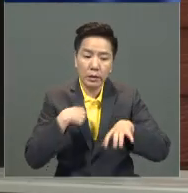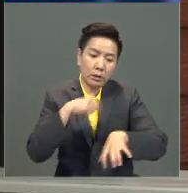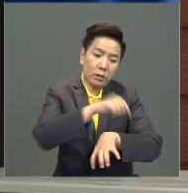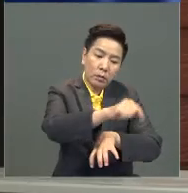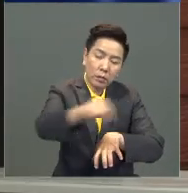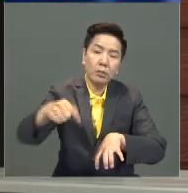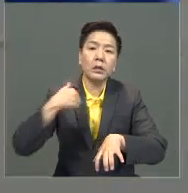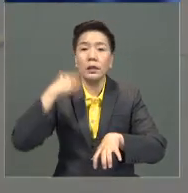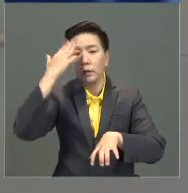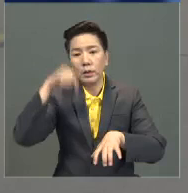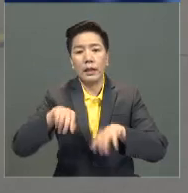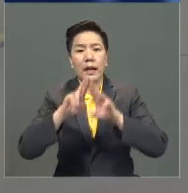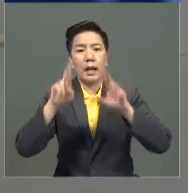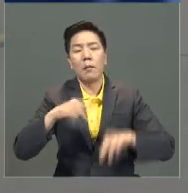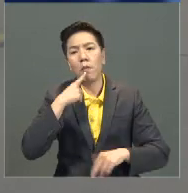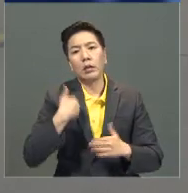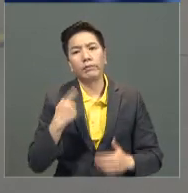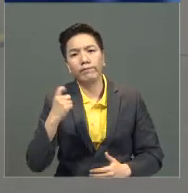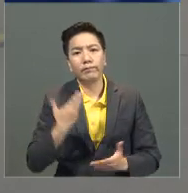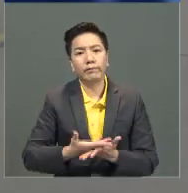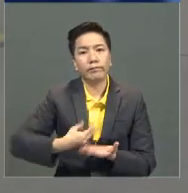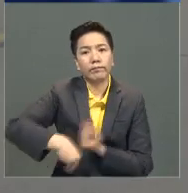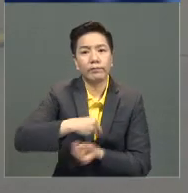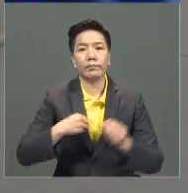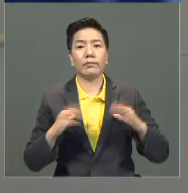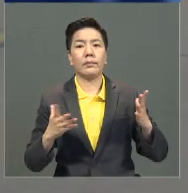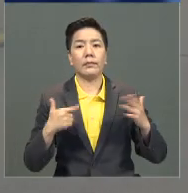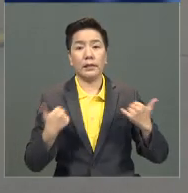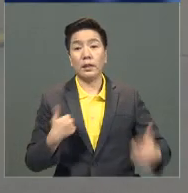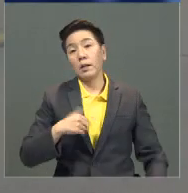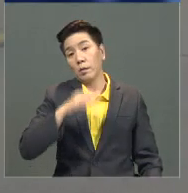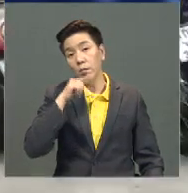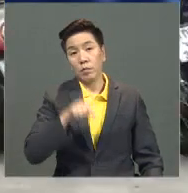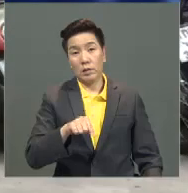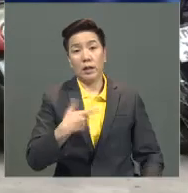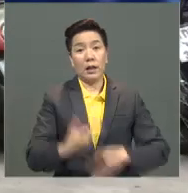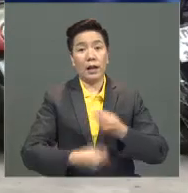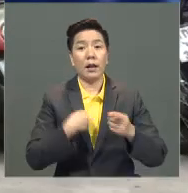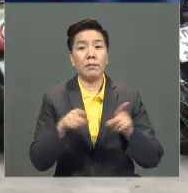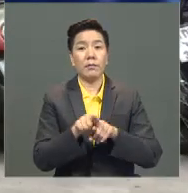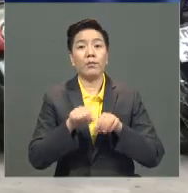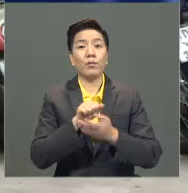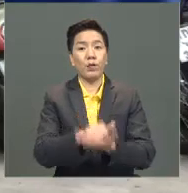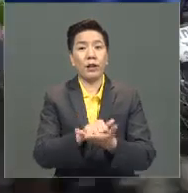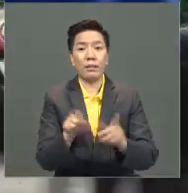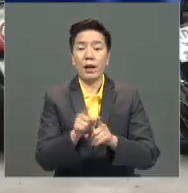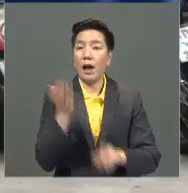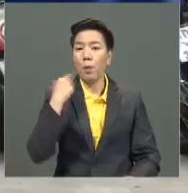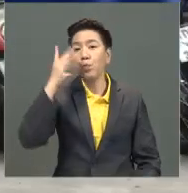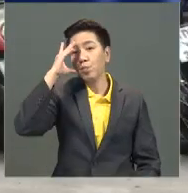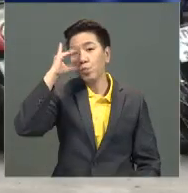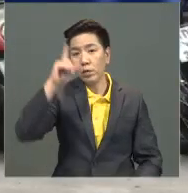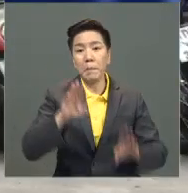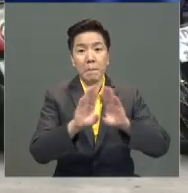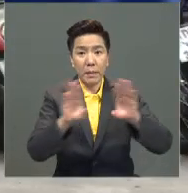อบๆห้างเพราะว่าทางร้านบอกว่าเขาเองก็ไม่มีรายได้นะครับแต่ว่าถ้าเกิดห้างเนี่ยกลับมาเปิดให้บริการตามปกติในวันพรุ่